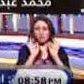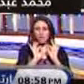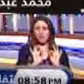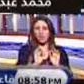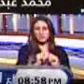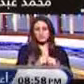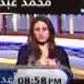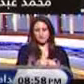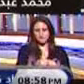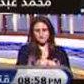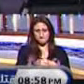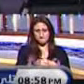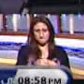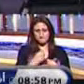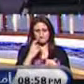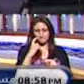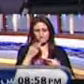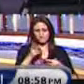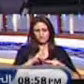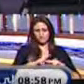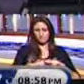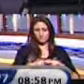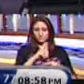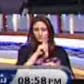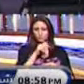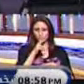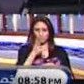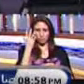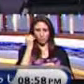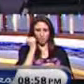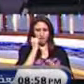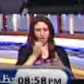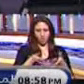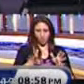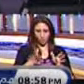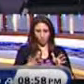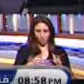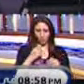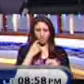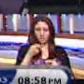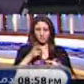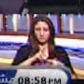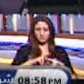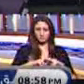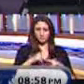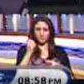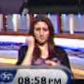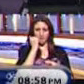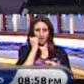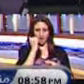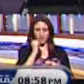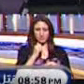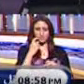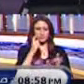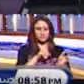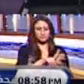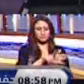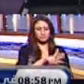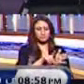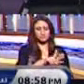يتبع، وخاصه بعد ما ذكر اللواء سامي سيدهم انه ارسل لمدير